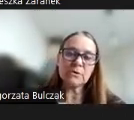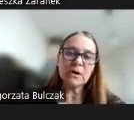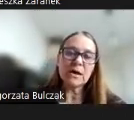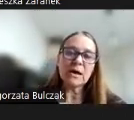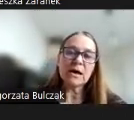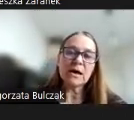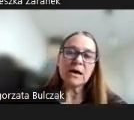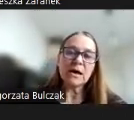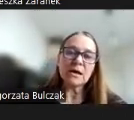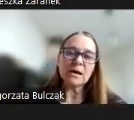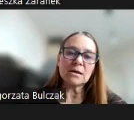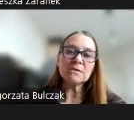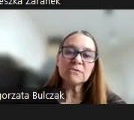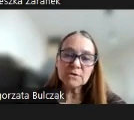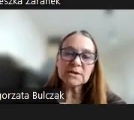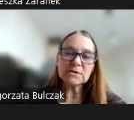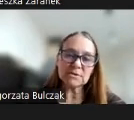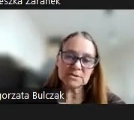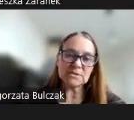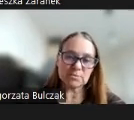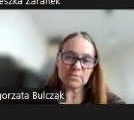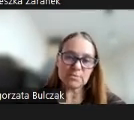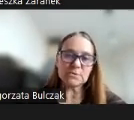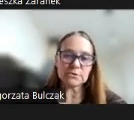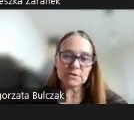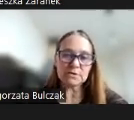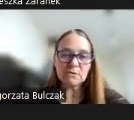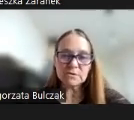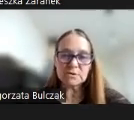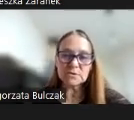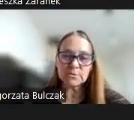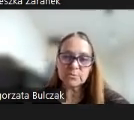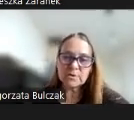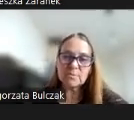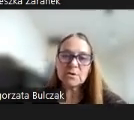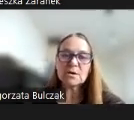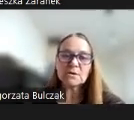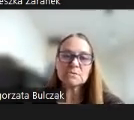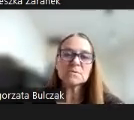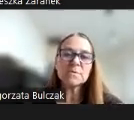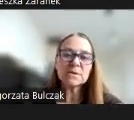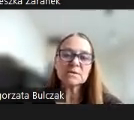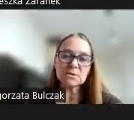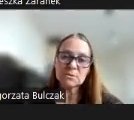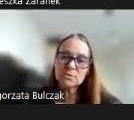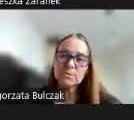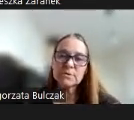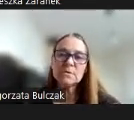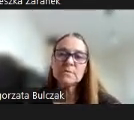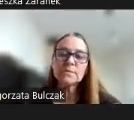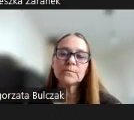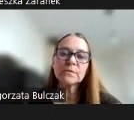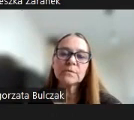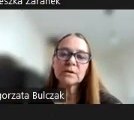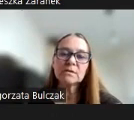2 do 5. I wynika to niestety z przepisów oświatowych, że próbujemy jakoś zbierać te